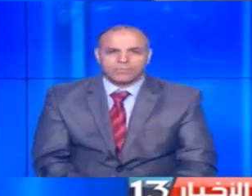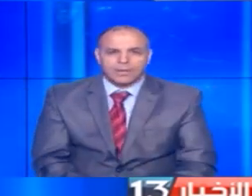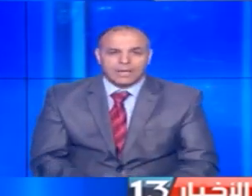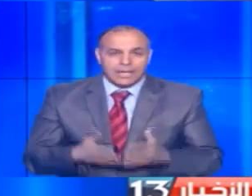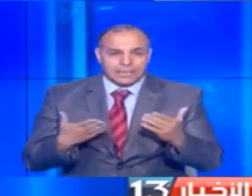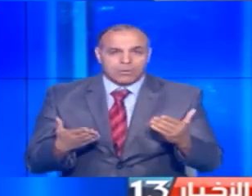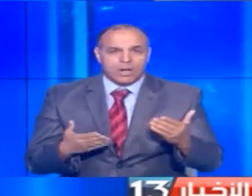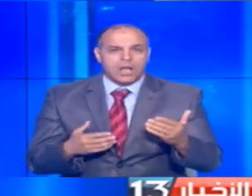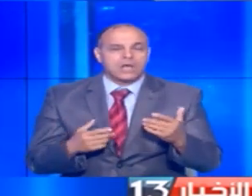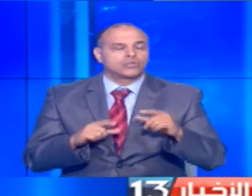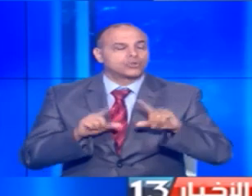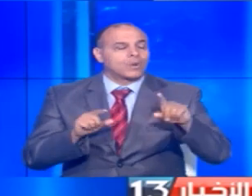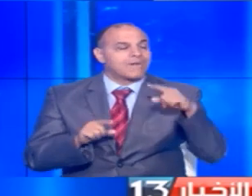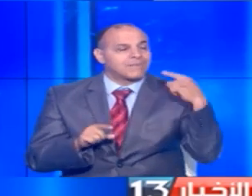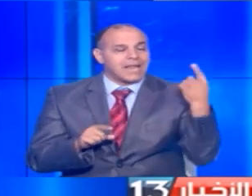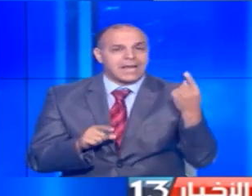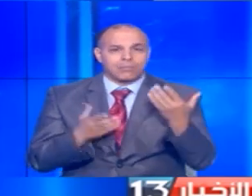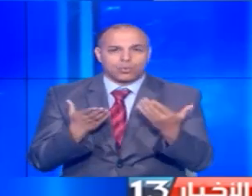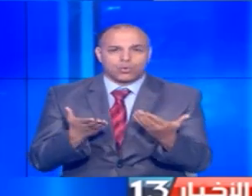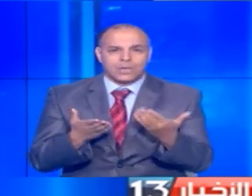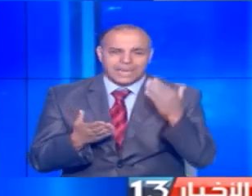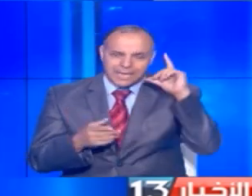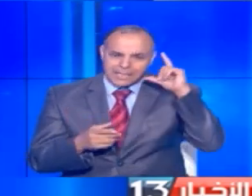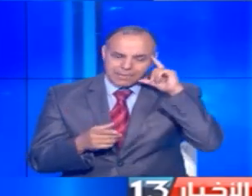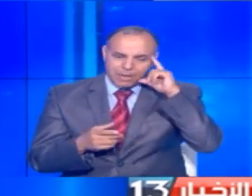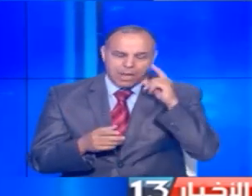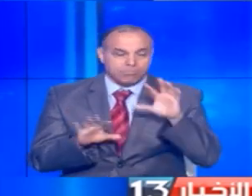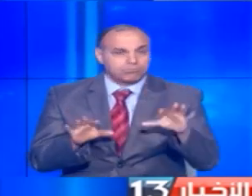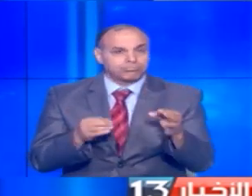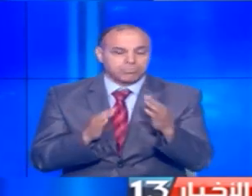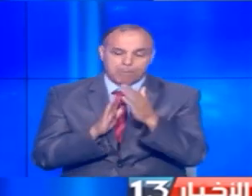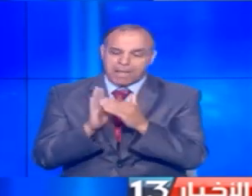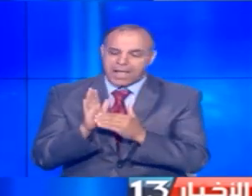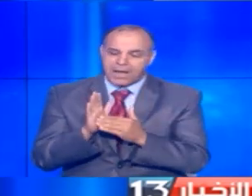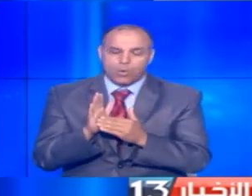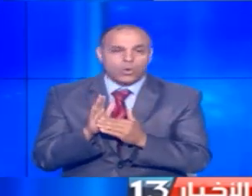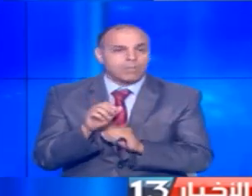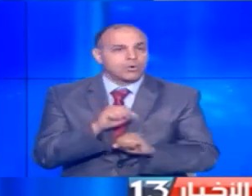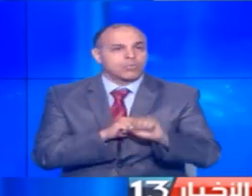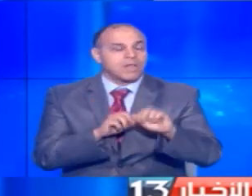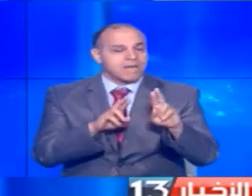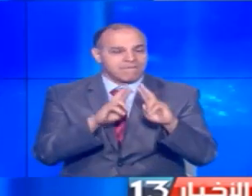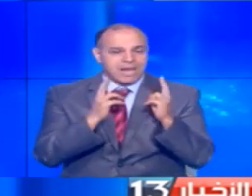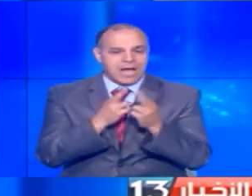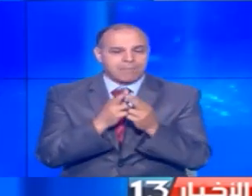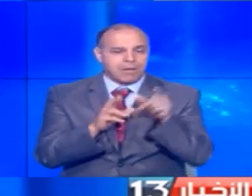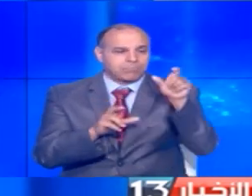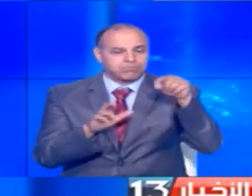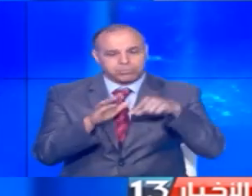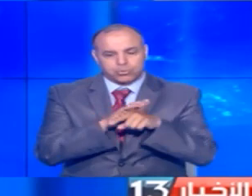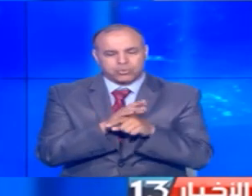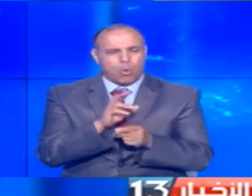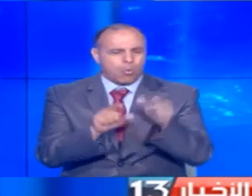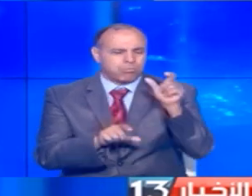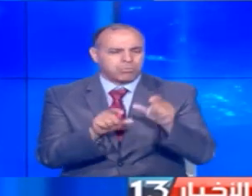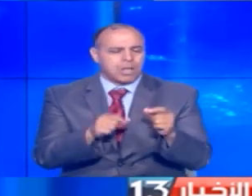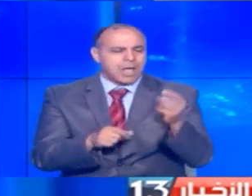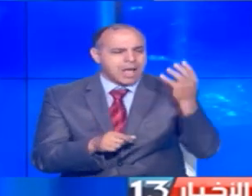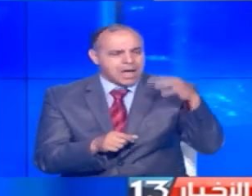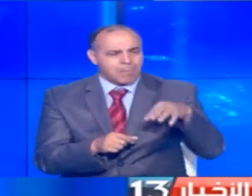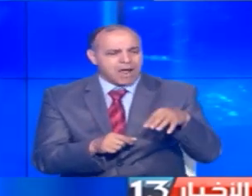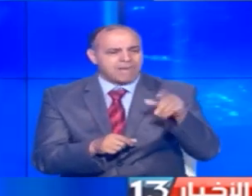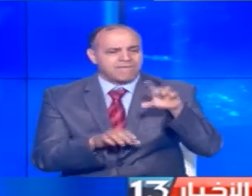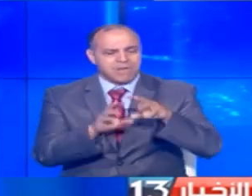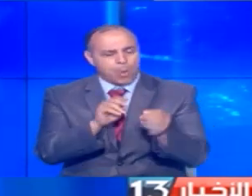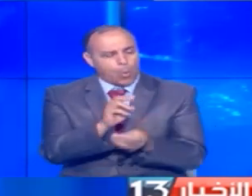نبدأ جولة أخبارنا العالمية من ليبيا، حيث كشف بيان للمنظمة الدولية للهجرة عن نزوح نحو 4000